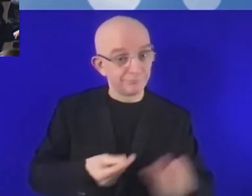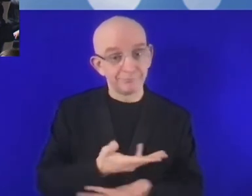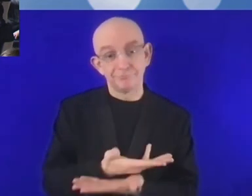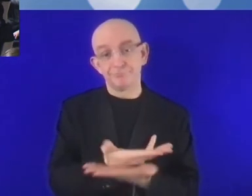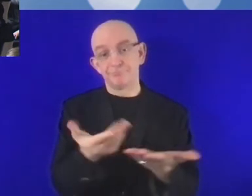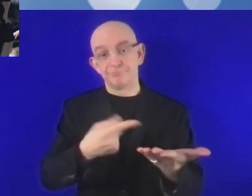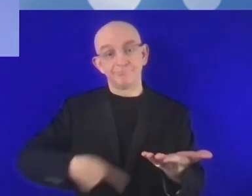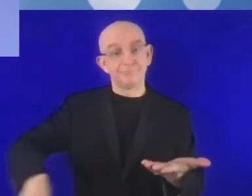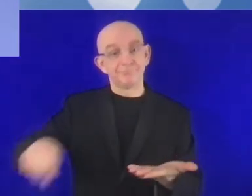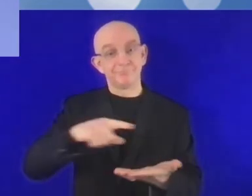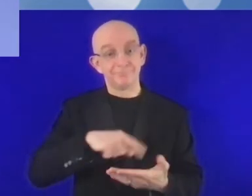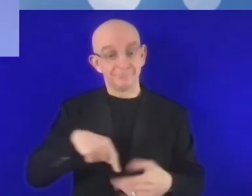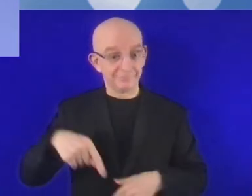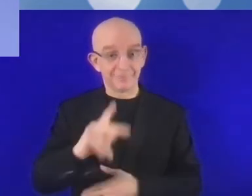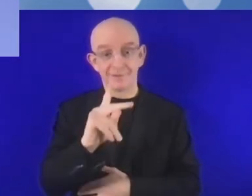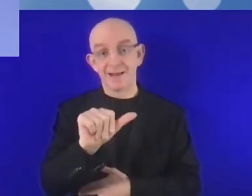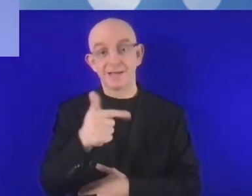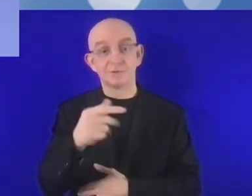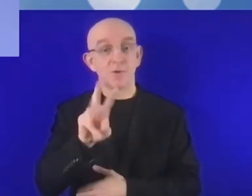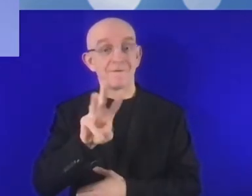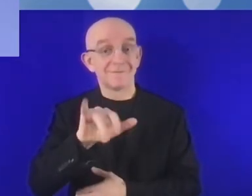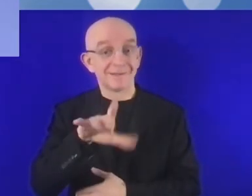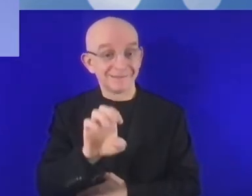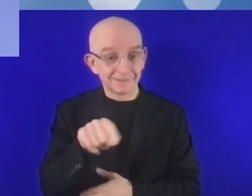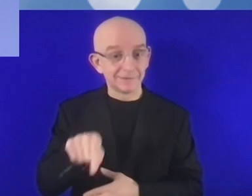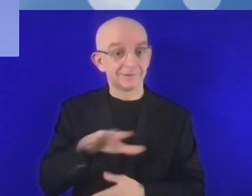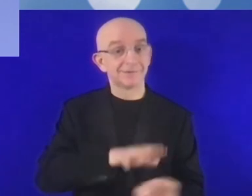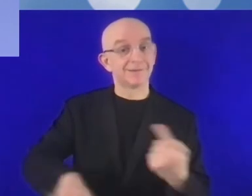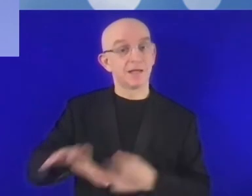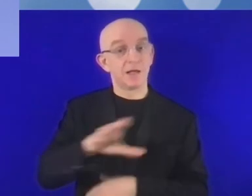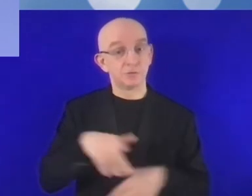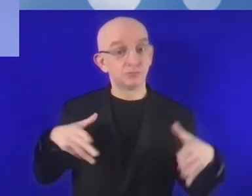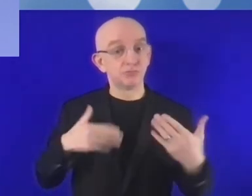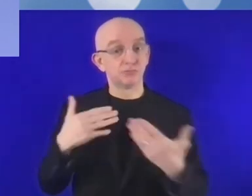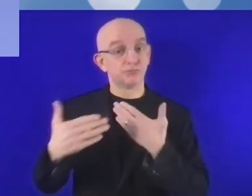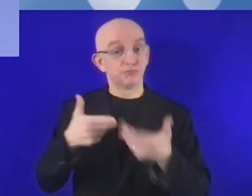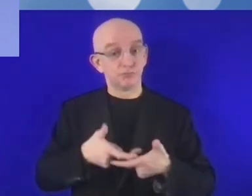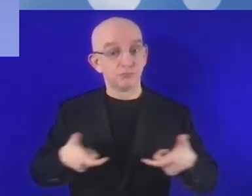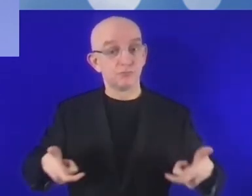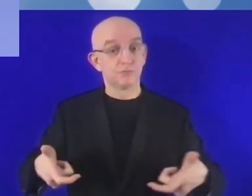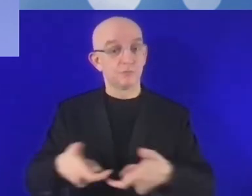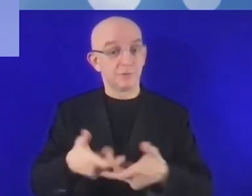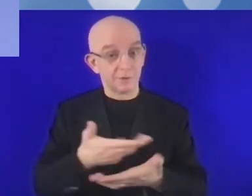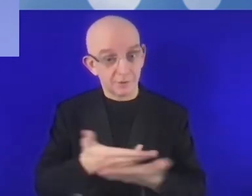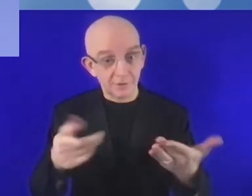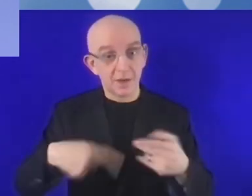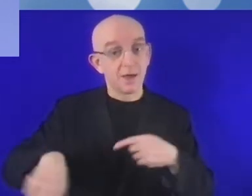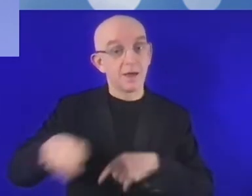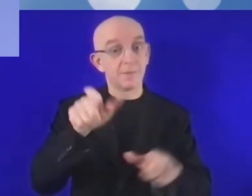يتبادل آراءه معنا. شكرا على حضوركم سواء